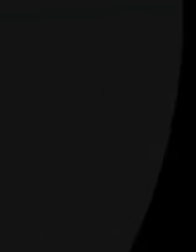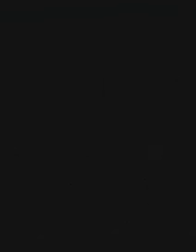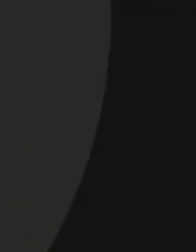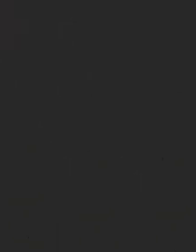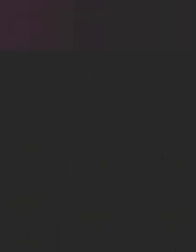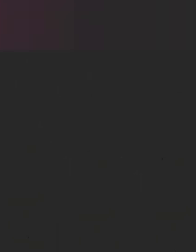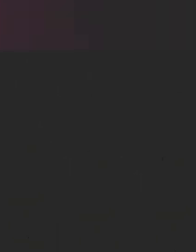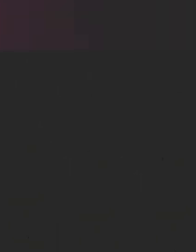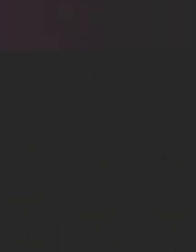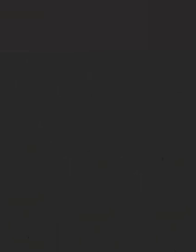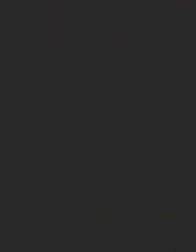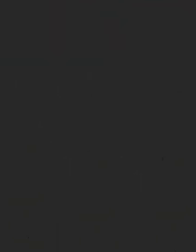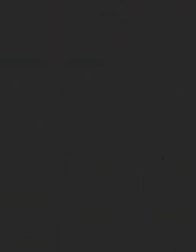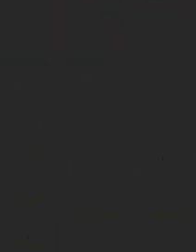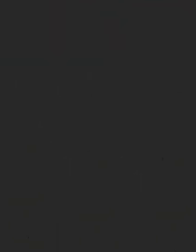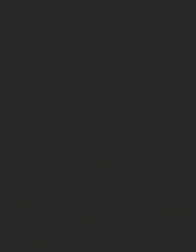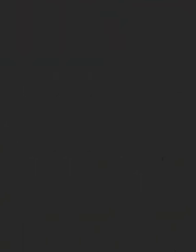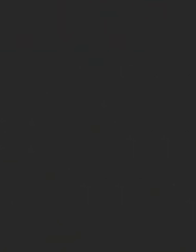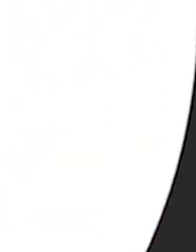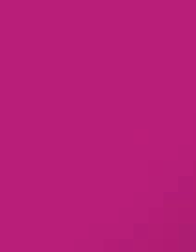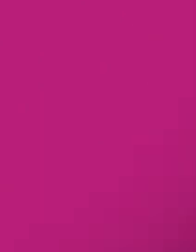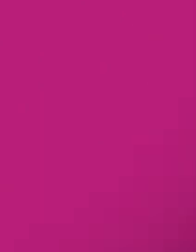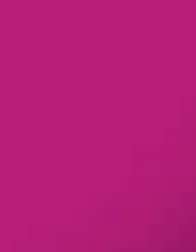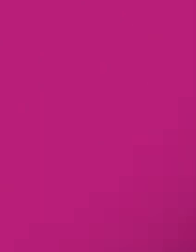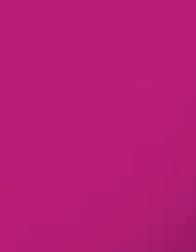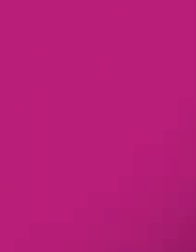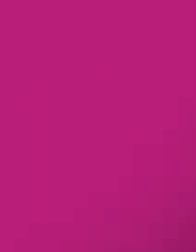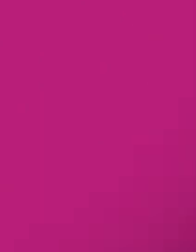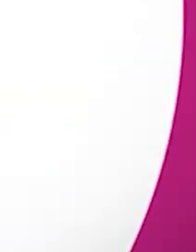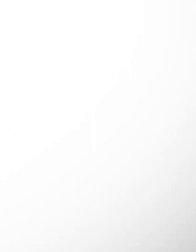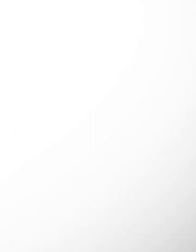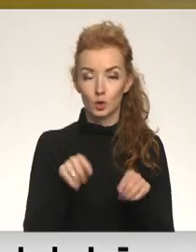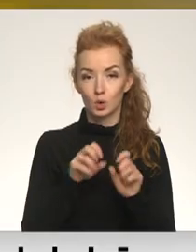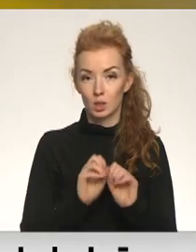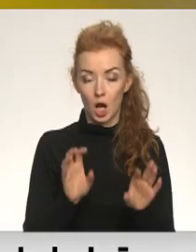Re! Viss ēters ir te!